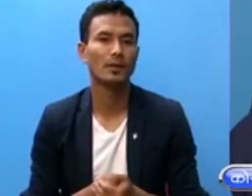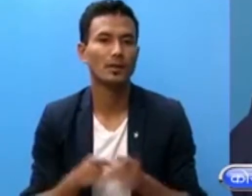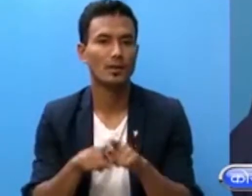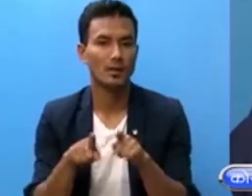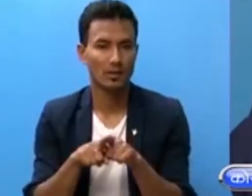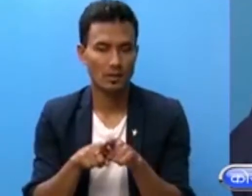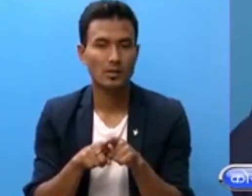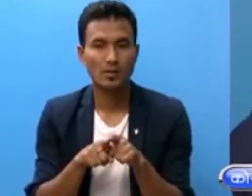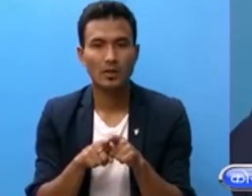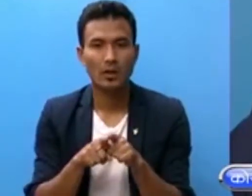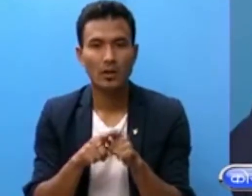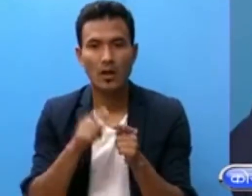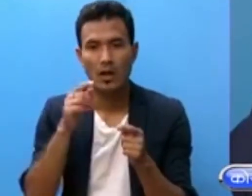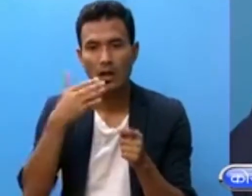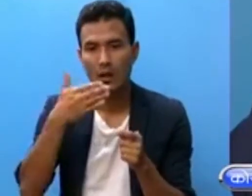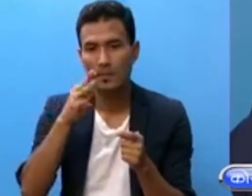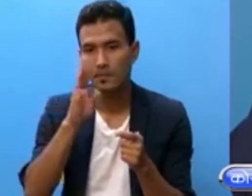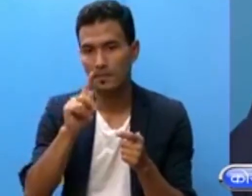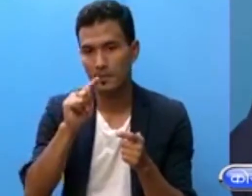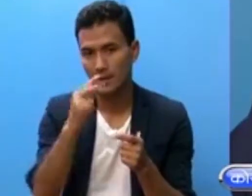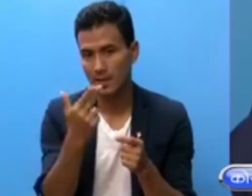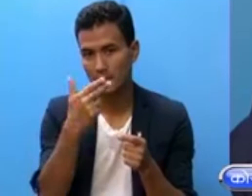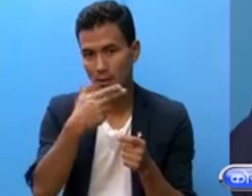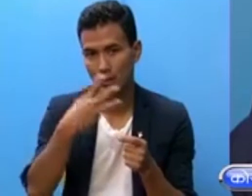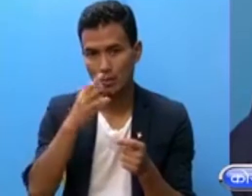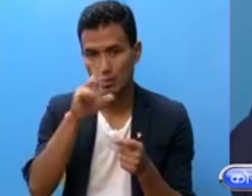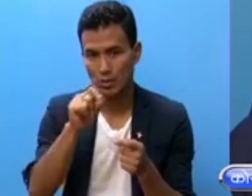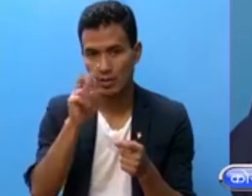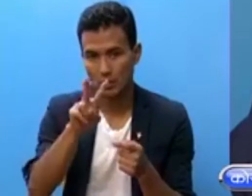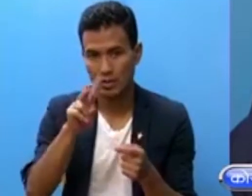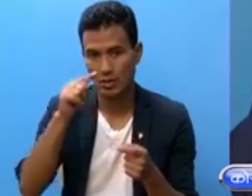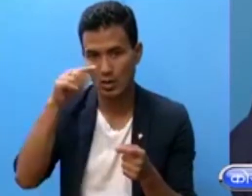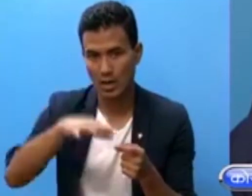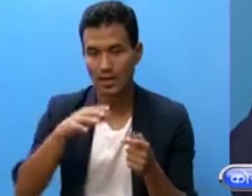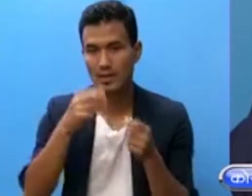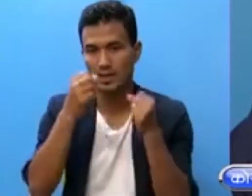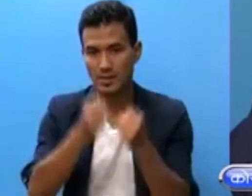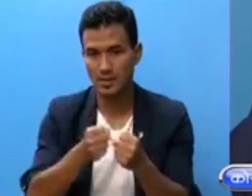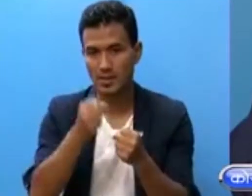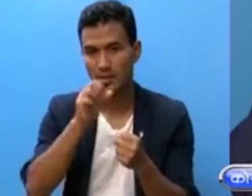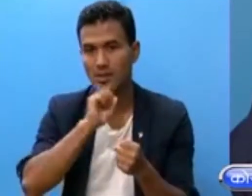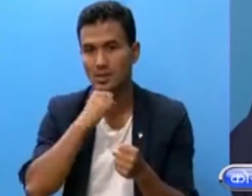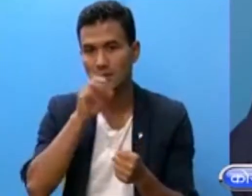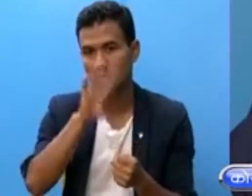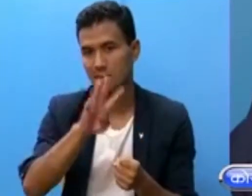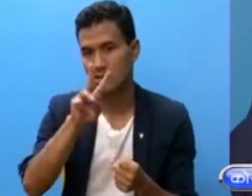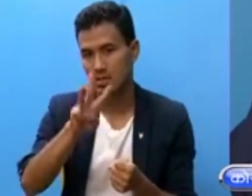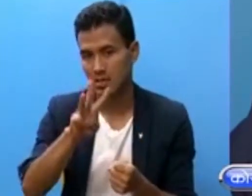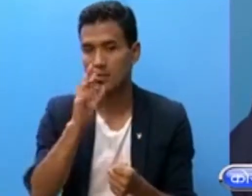यसै गरी लम्कीचुहा 2 कैलाली निवासी वर्ष 43